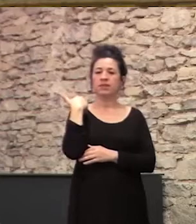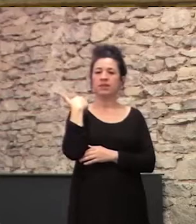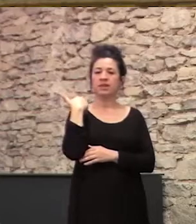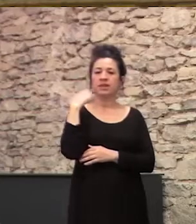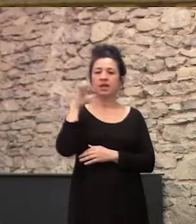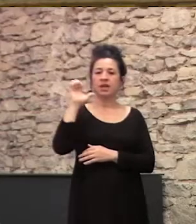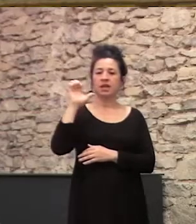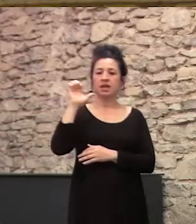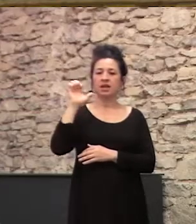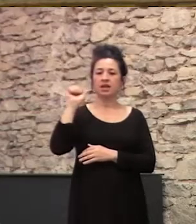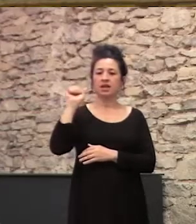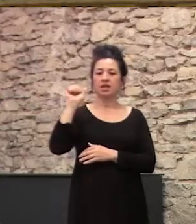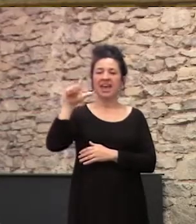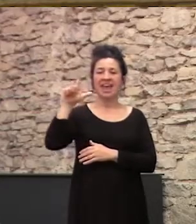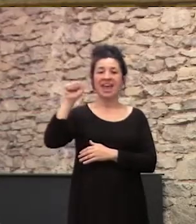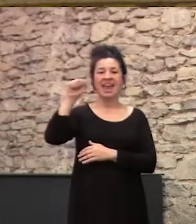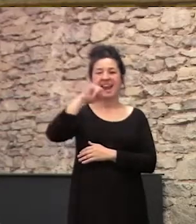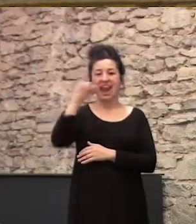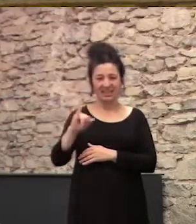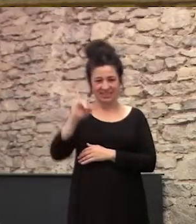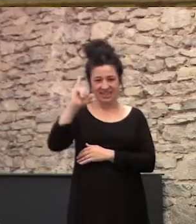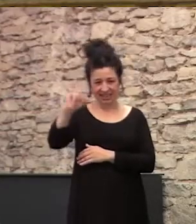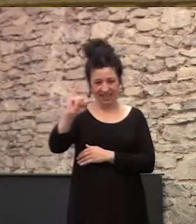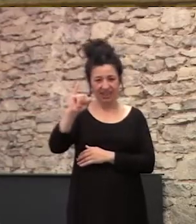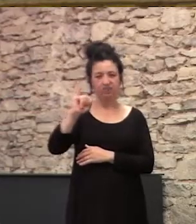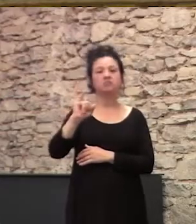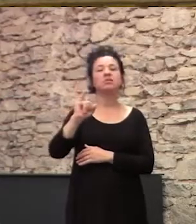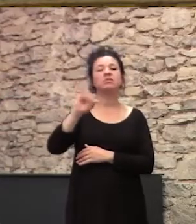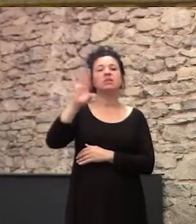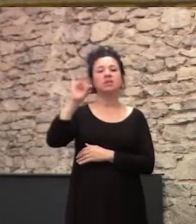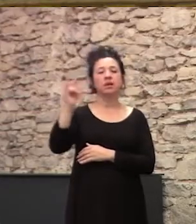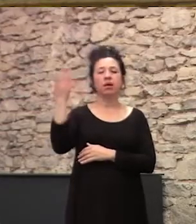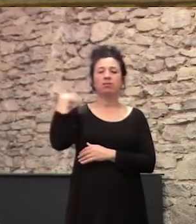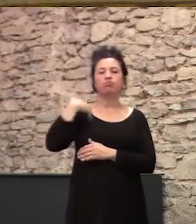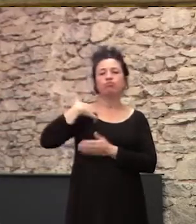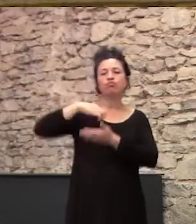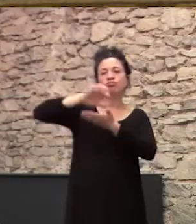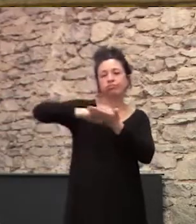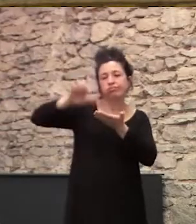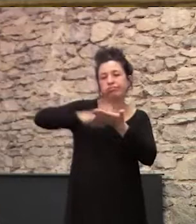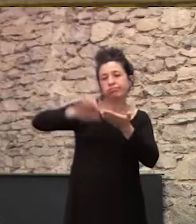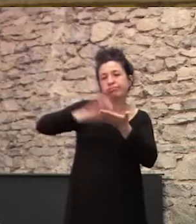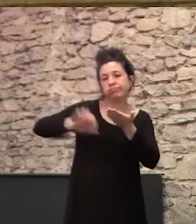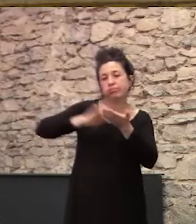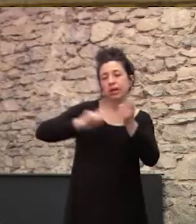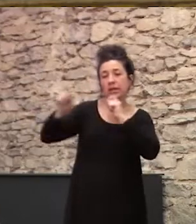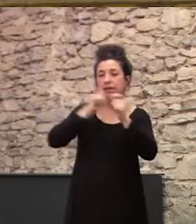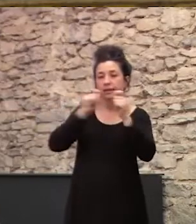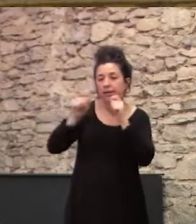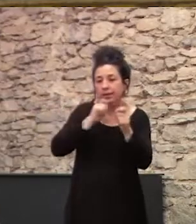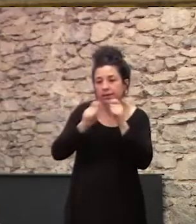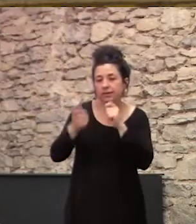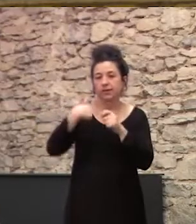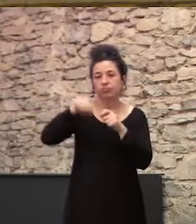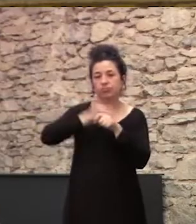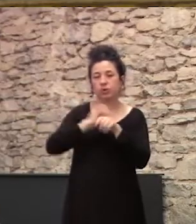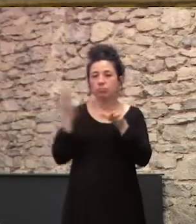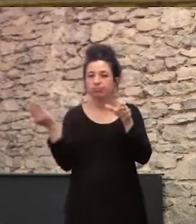itzulpenei edo igual emango nela garrantzia hundiena, baina kronika lanak eta elkarrazketa lanak nik uste dut direla gure